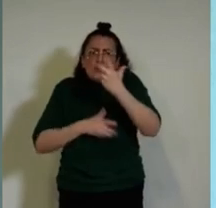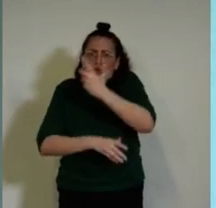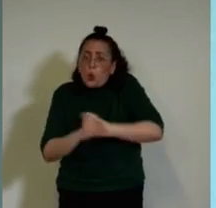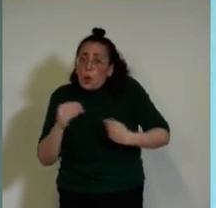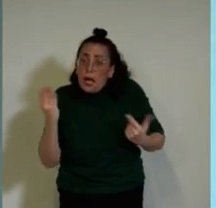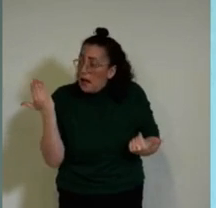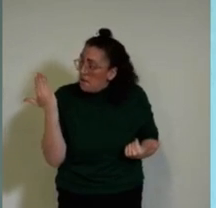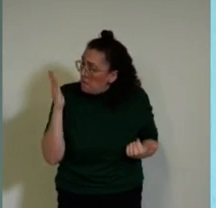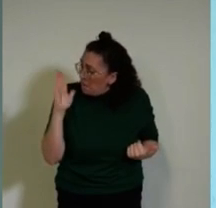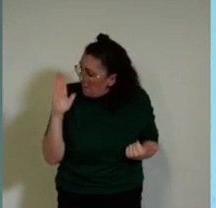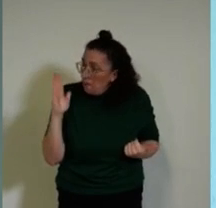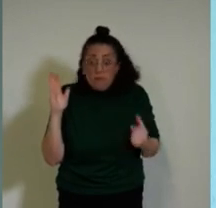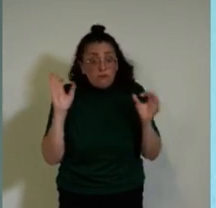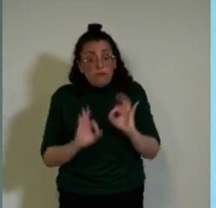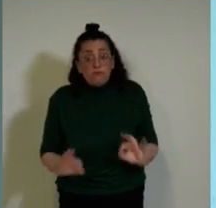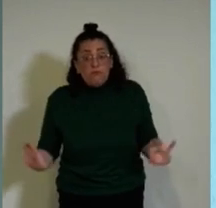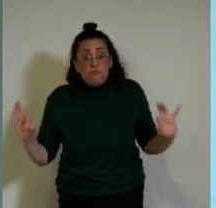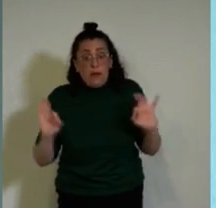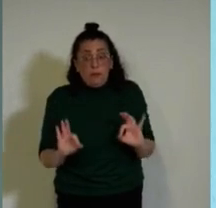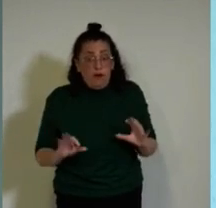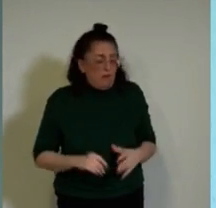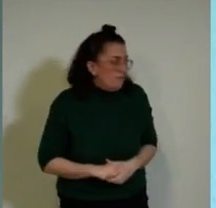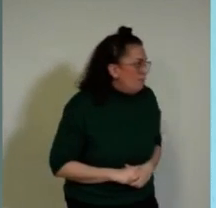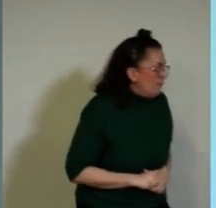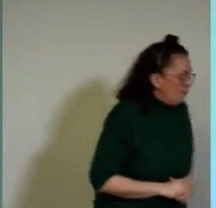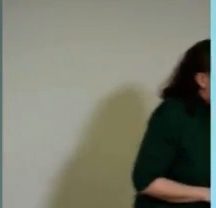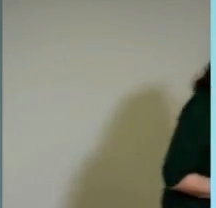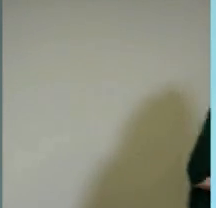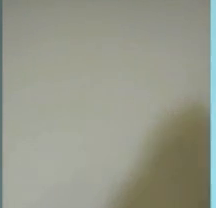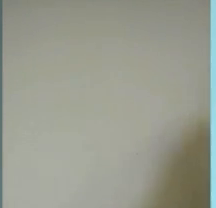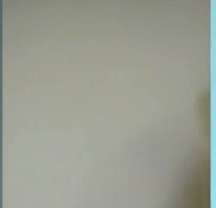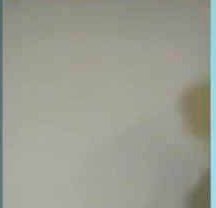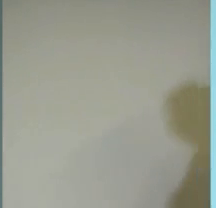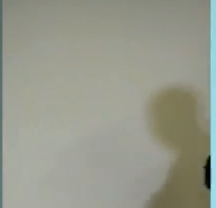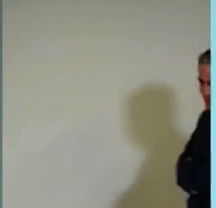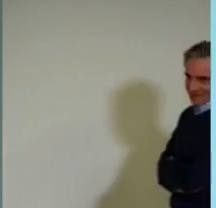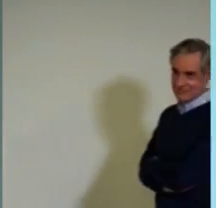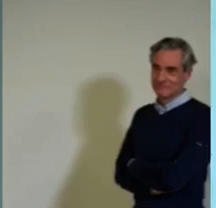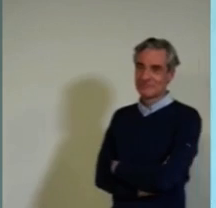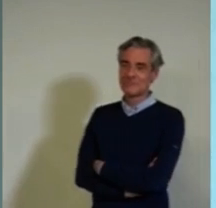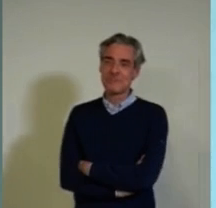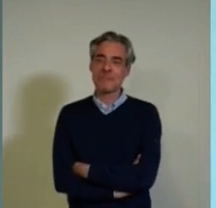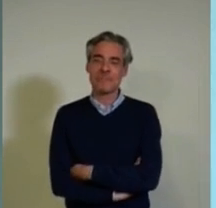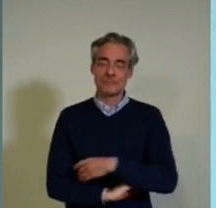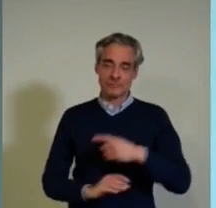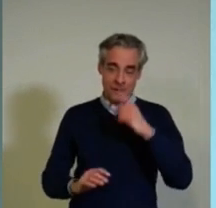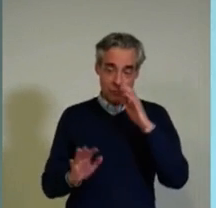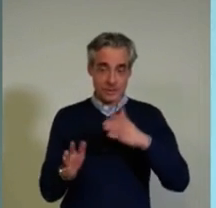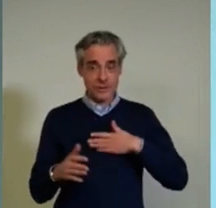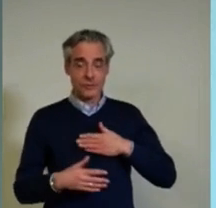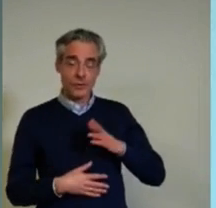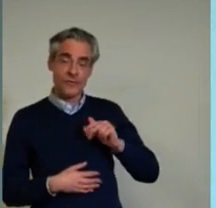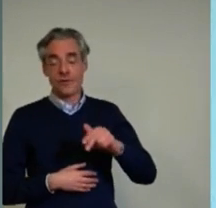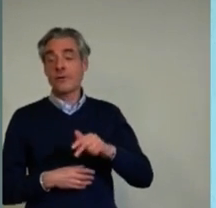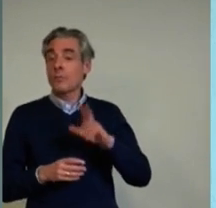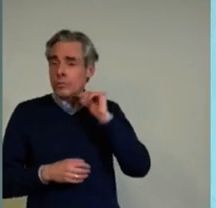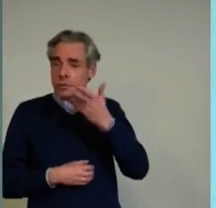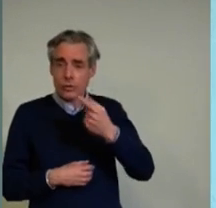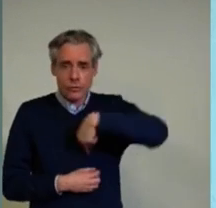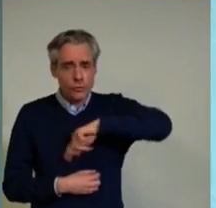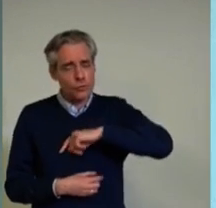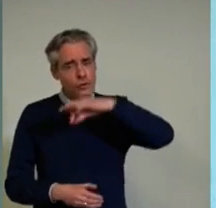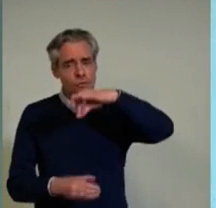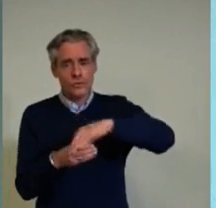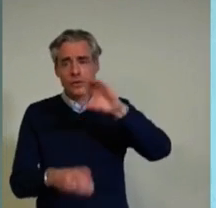elles peuvent ne pas être partagées, puisque, et c'est le second élément qui me pousse à voter contre, qui nous pousse à voter contre, en regrettant l'abandon